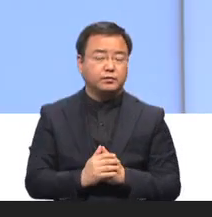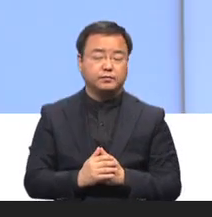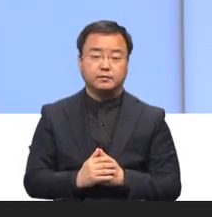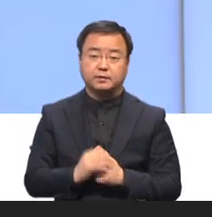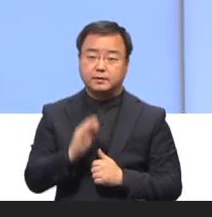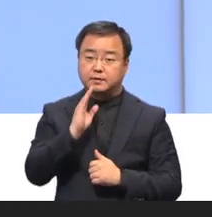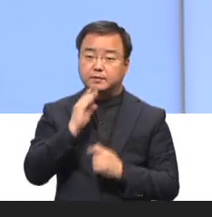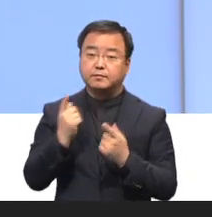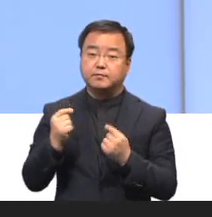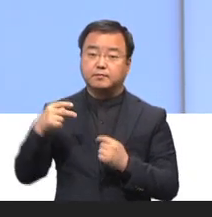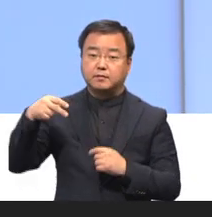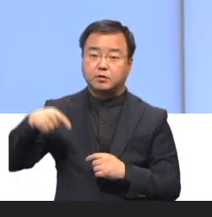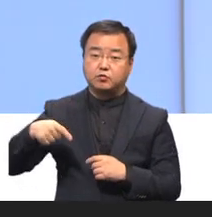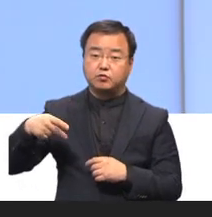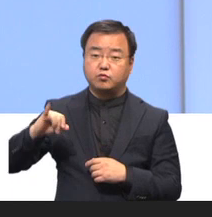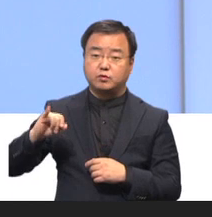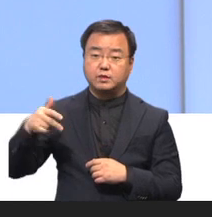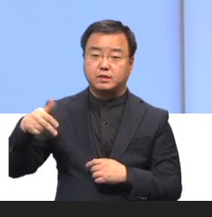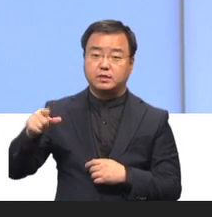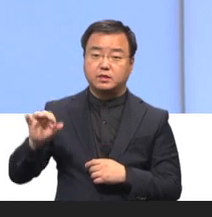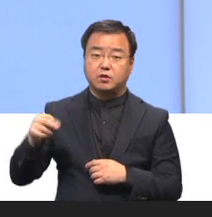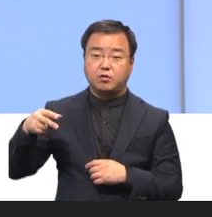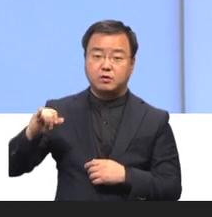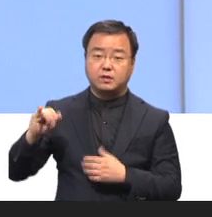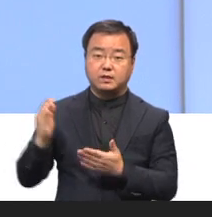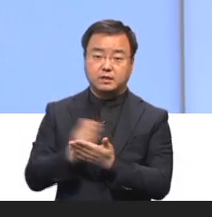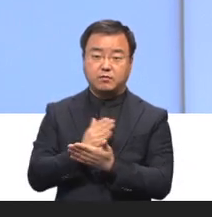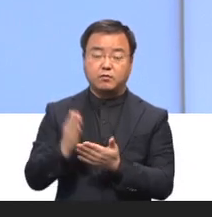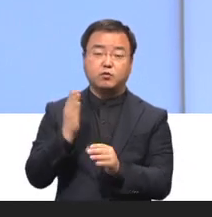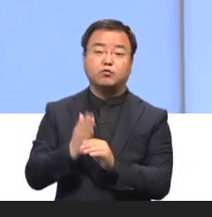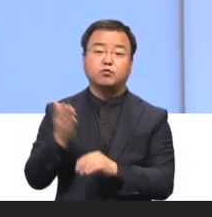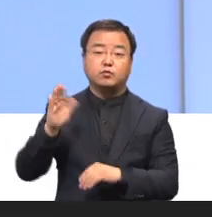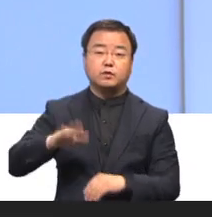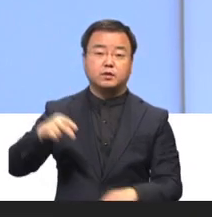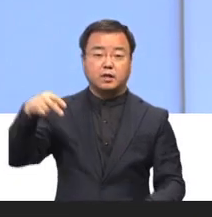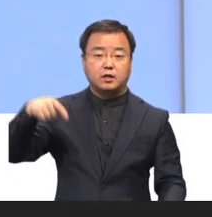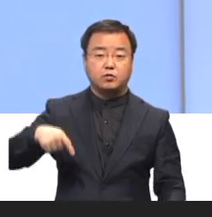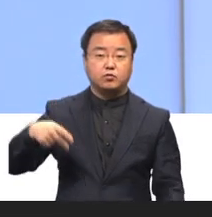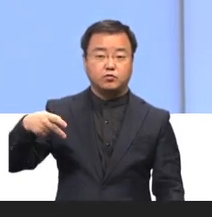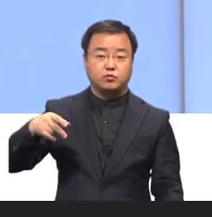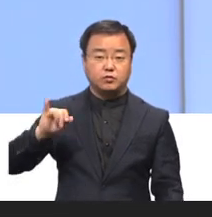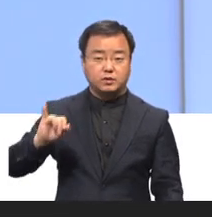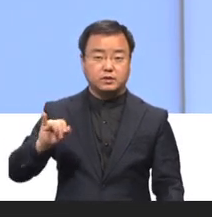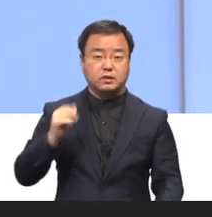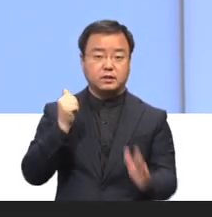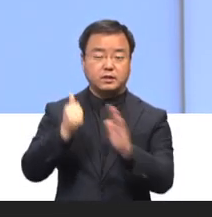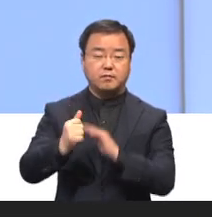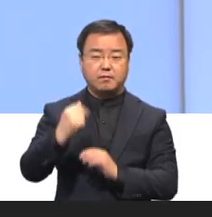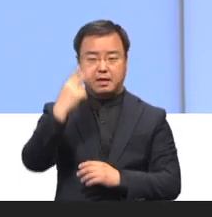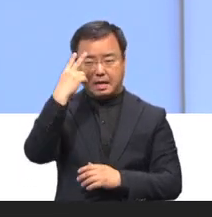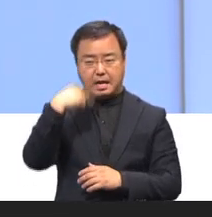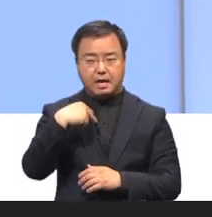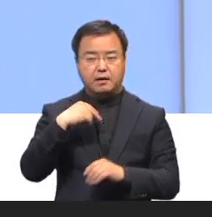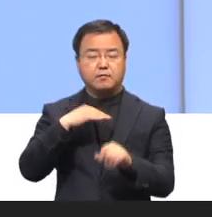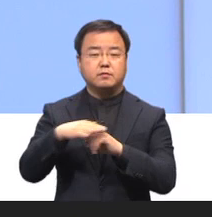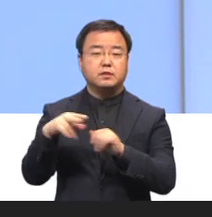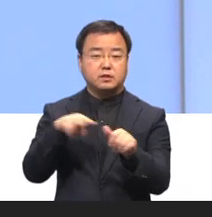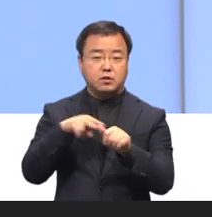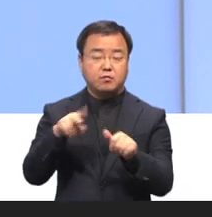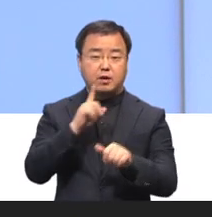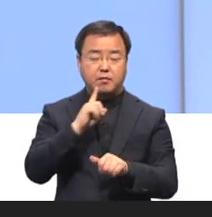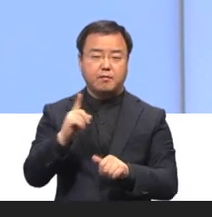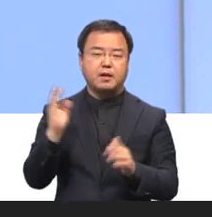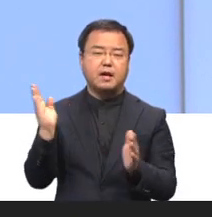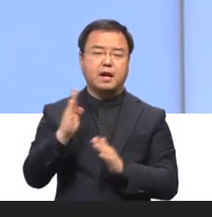입시는 수시와 정시로 크게 나눠져 있죠. 수시를 특히 대표하는 것은 그 깜깜이 전형 뭐 이런 식으로 많이 소개되어 있는